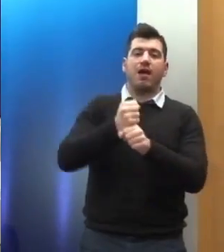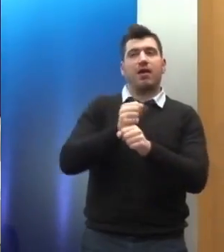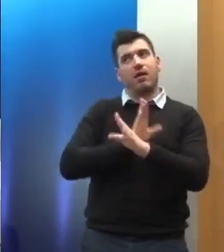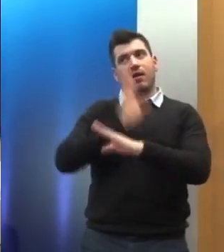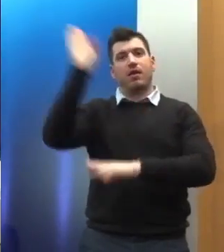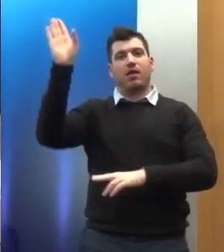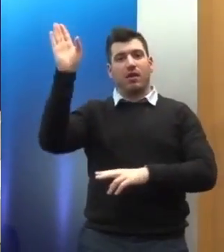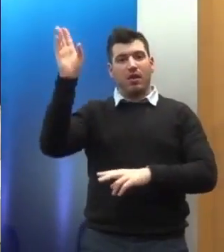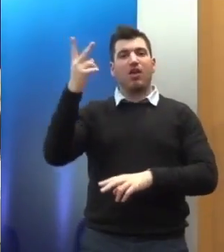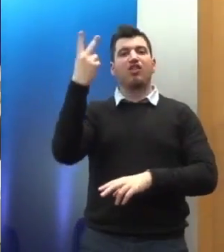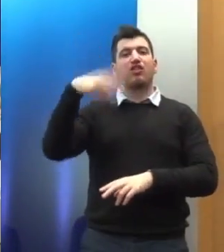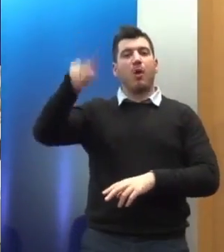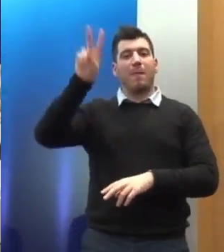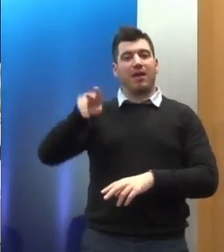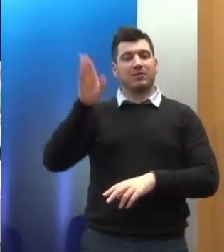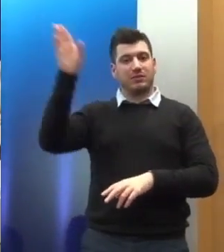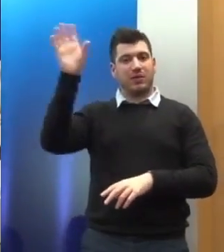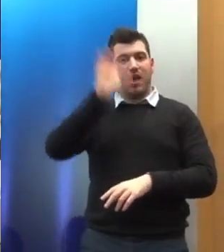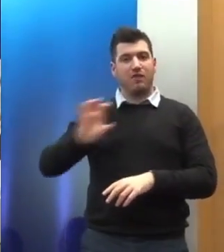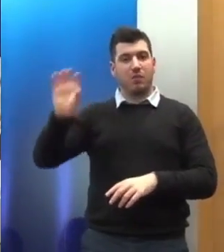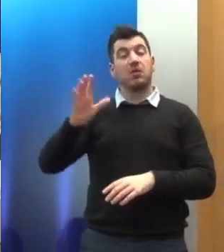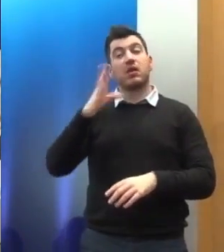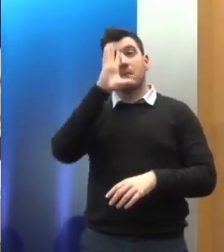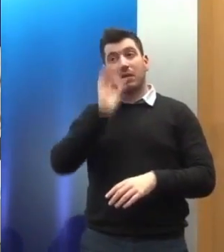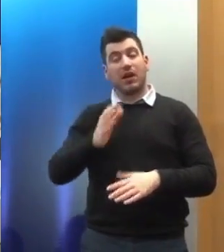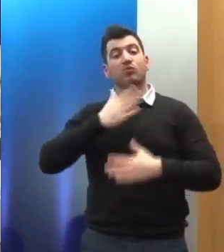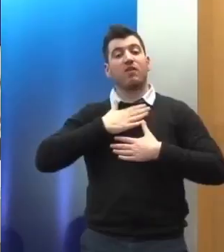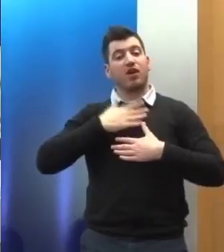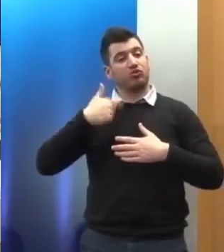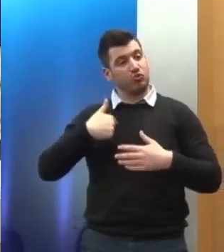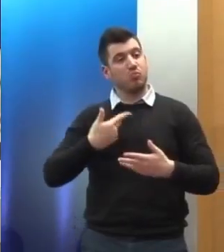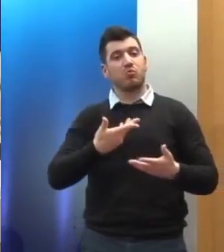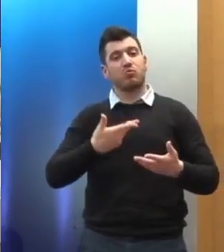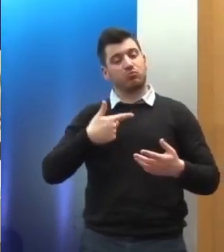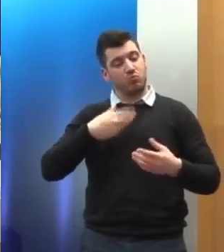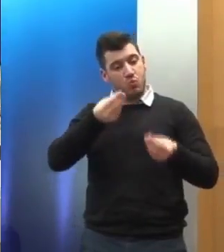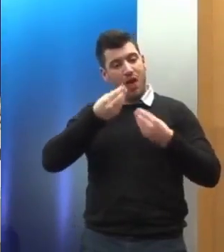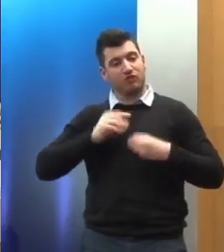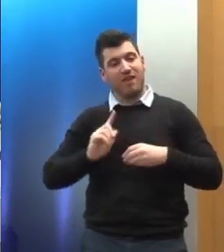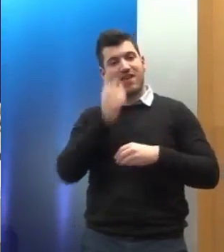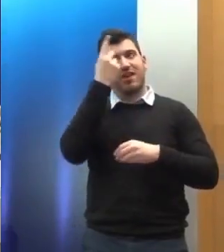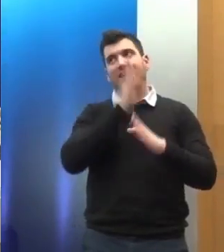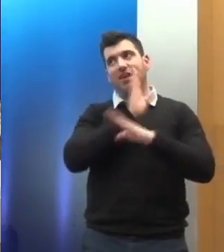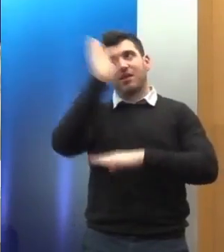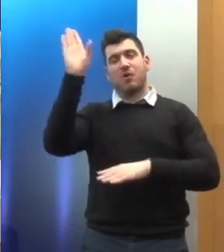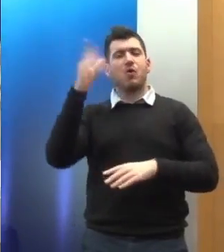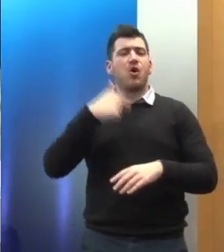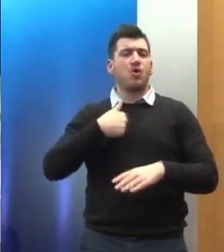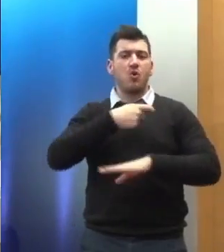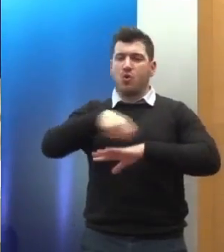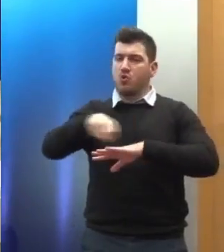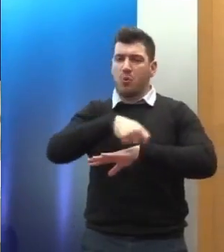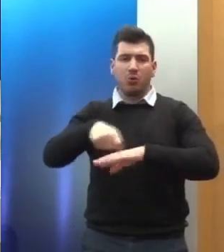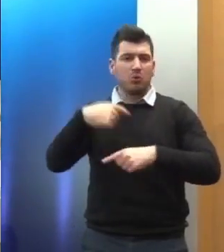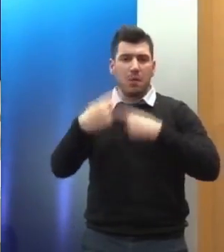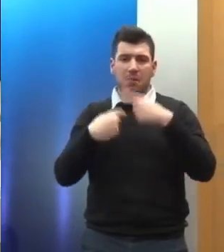δύο ημερών. Και τον ευχαριστώ γι' αυτό, καθότι δεν είμαι νομικός, ήταν μία πρωτόγνωρη εμπειρία, πρέπει να πω για